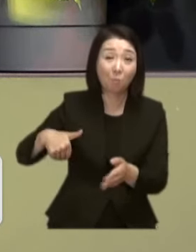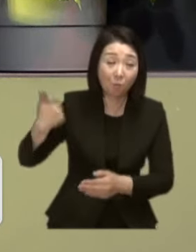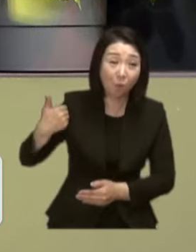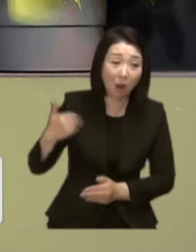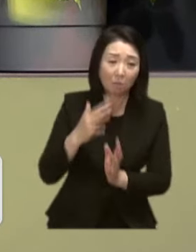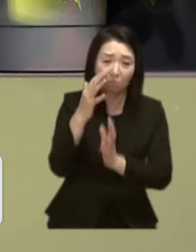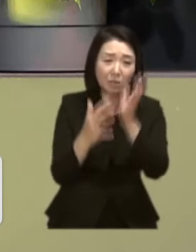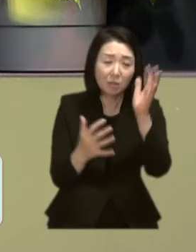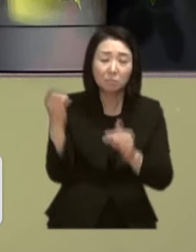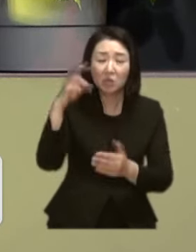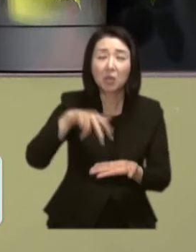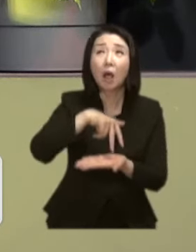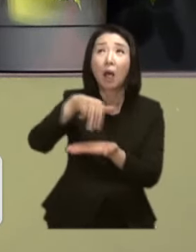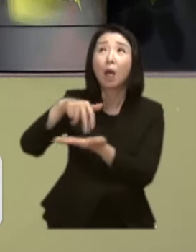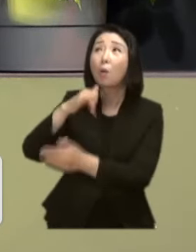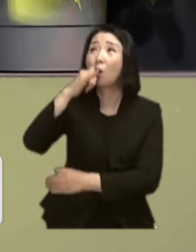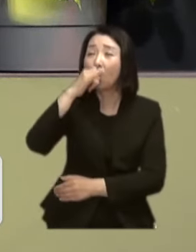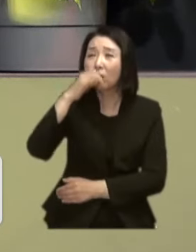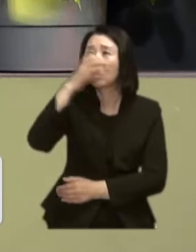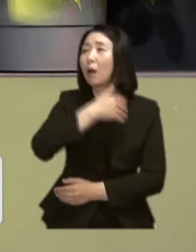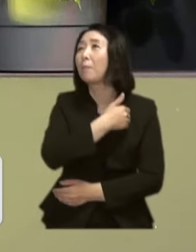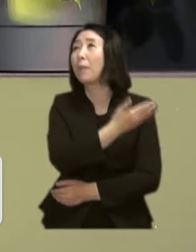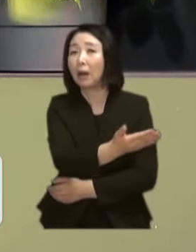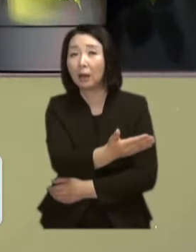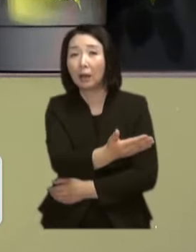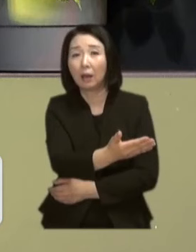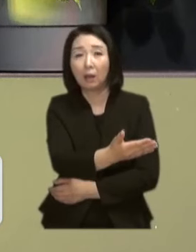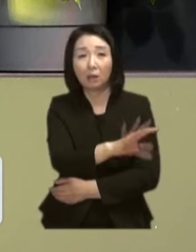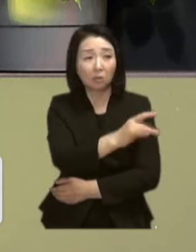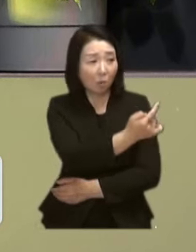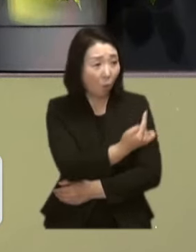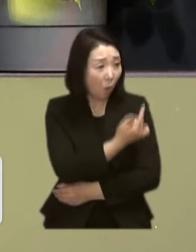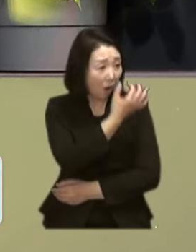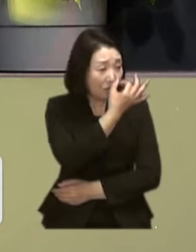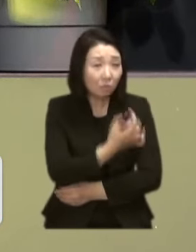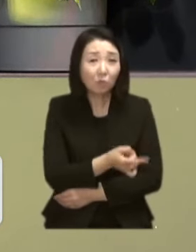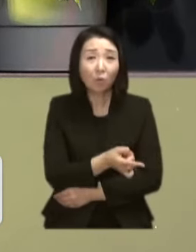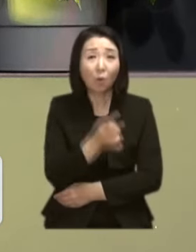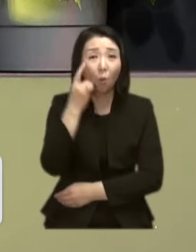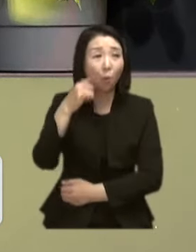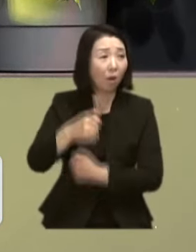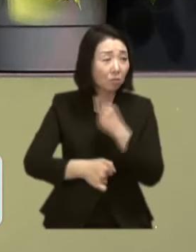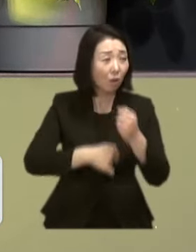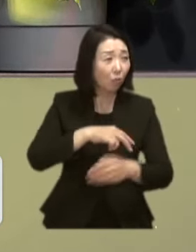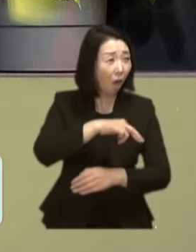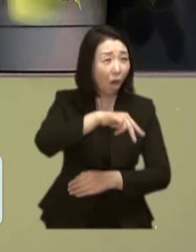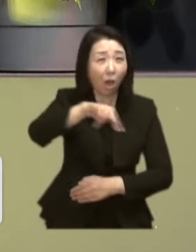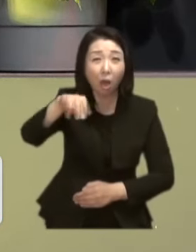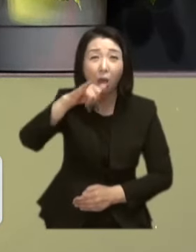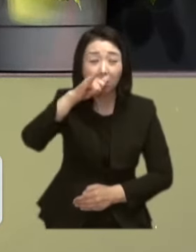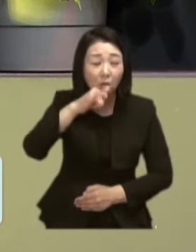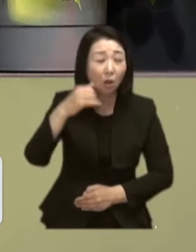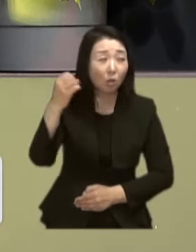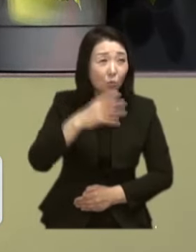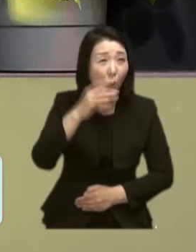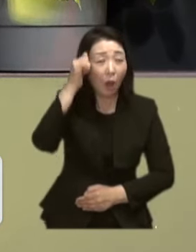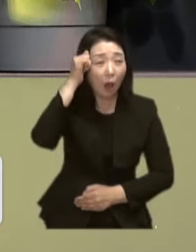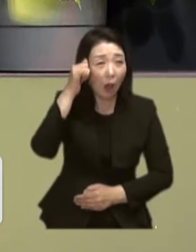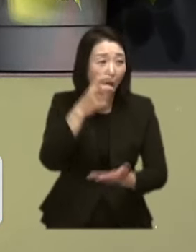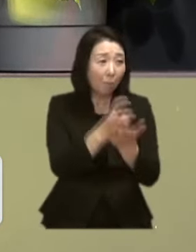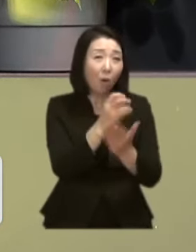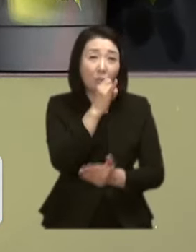아이들, 그저 방치된 아이들 있죠. 이런 아이들이 오니까 처음엔 힘들어해요. 아이들이 자유롭게 돌아다니는 아이들이 숙소란 제한된 공간 안에,